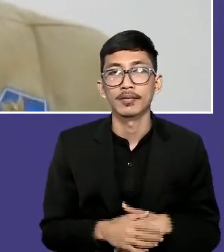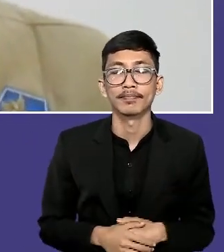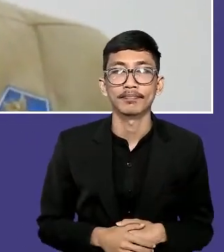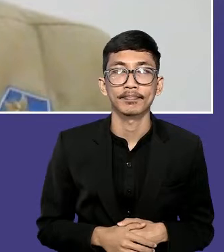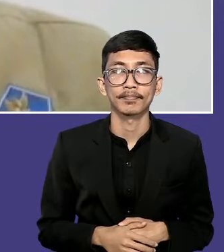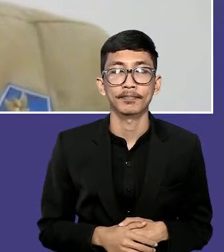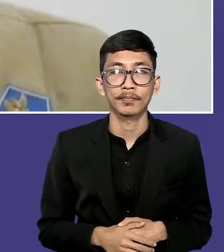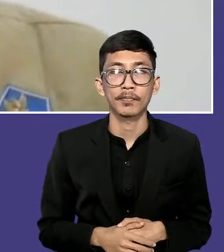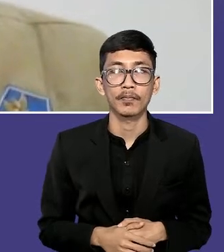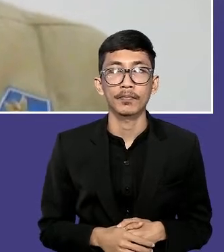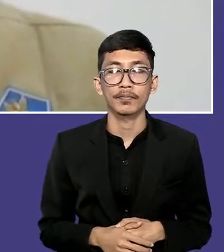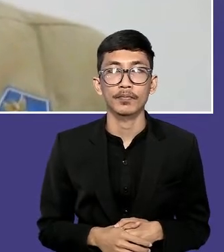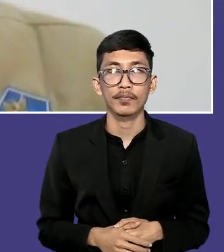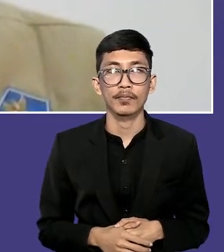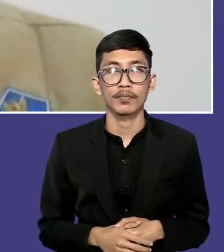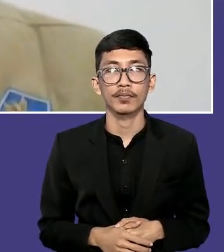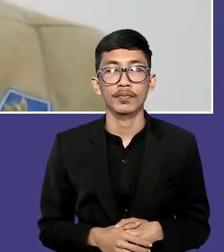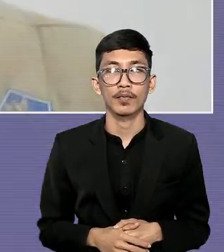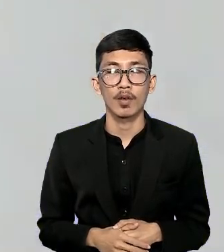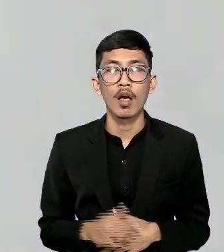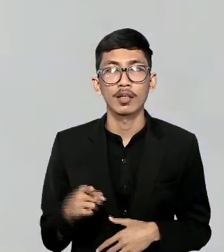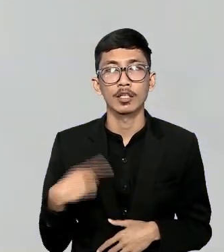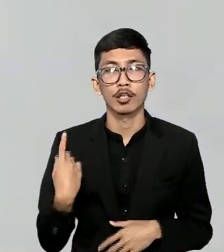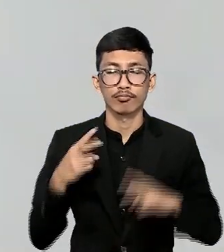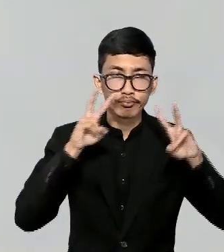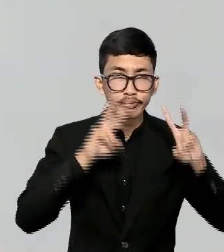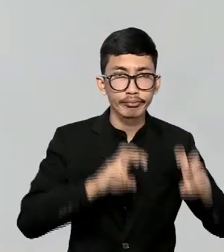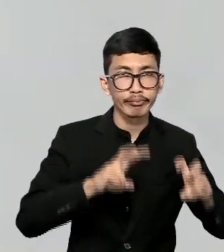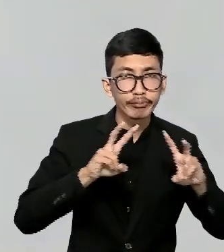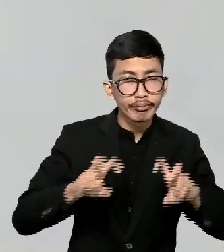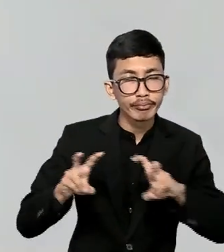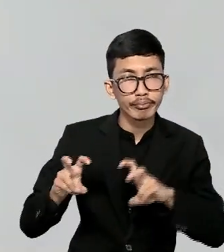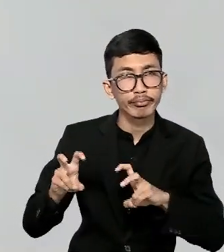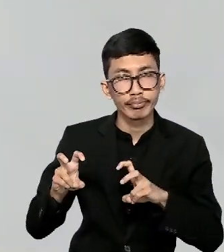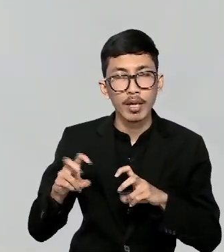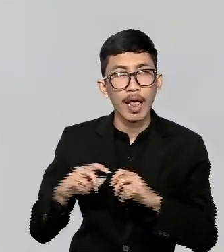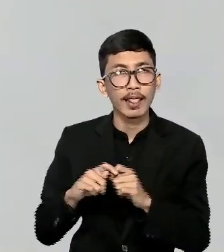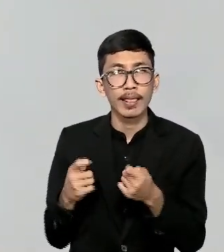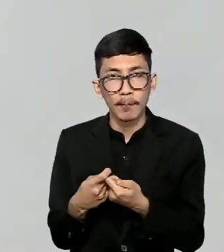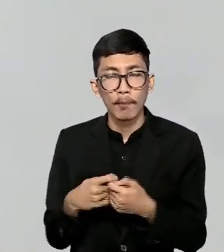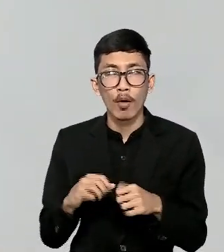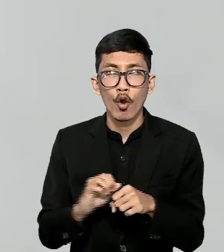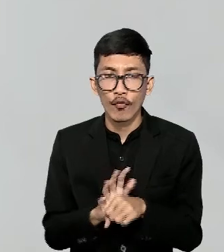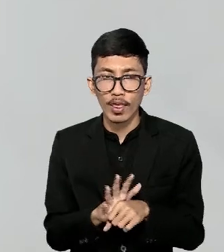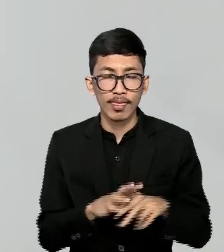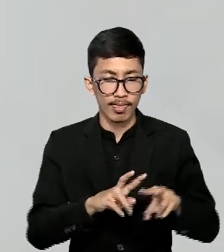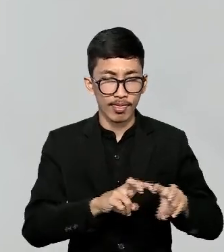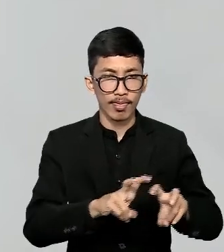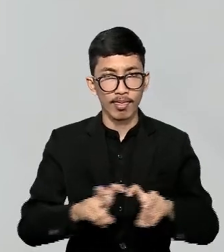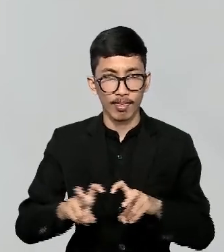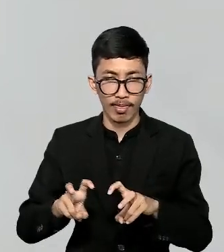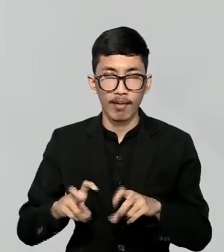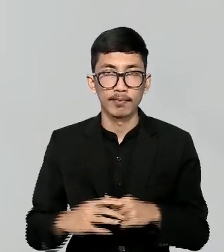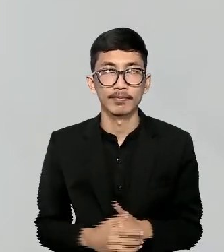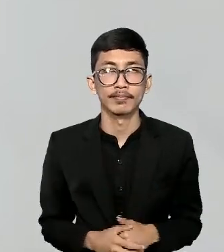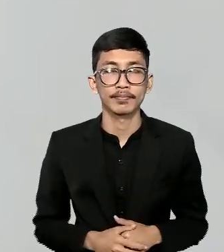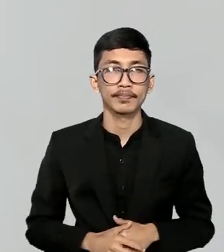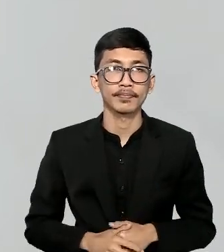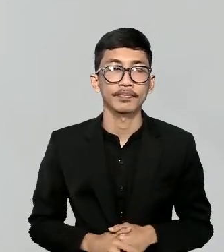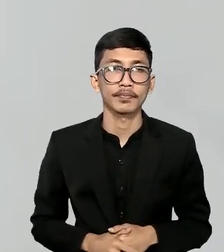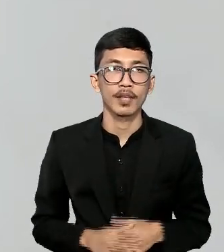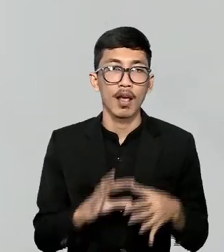omicron adalah dari hasil pemantauan teknik advisory group kopiten virus Evolution dan Ad yang ia